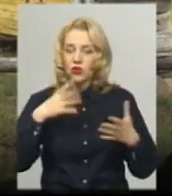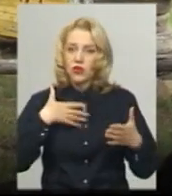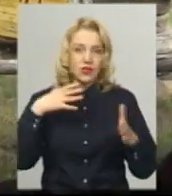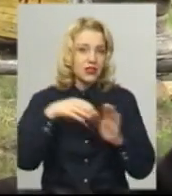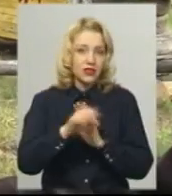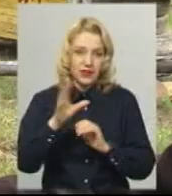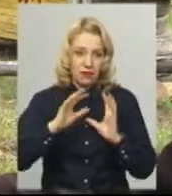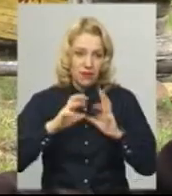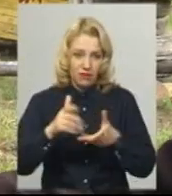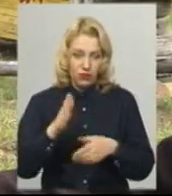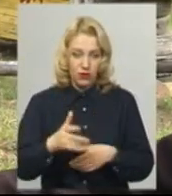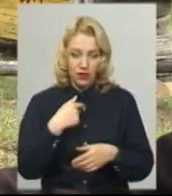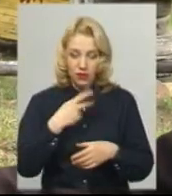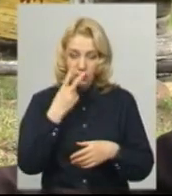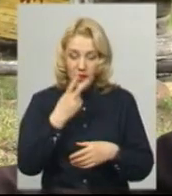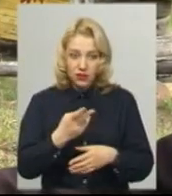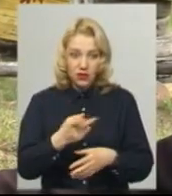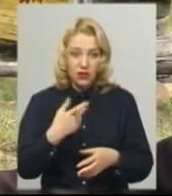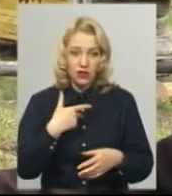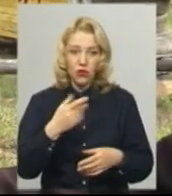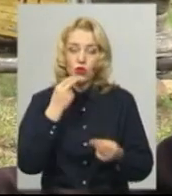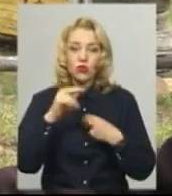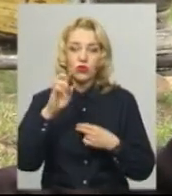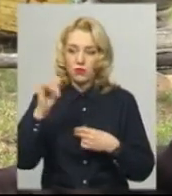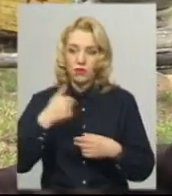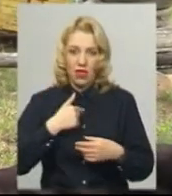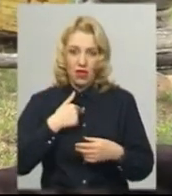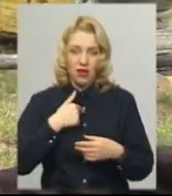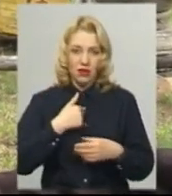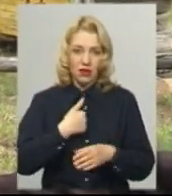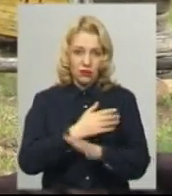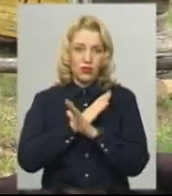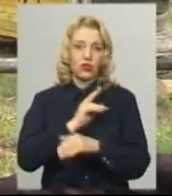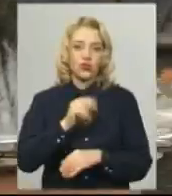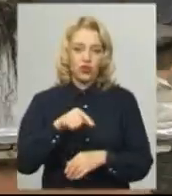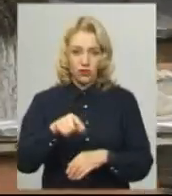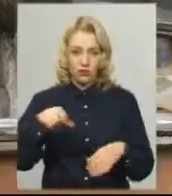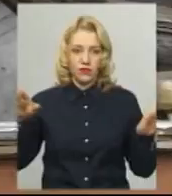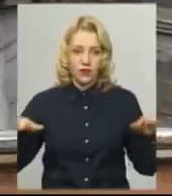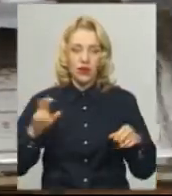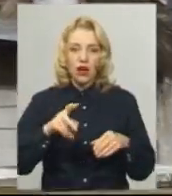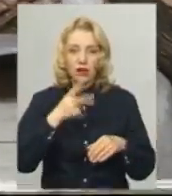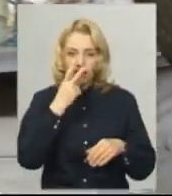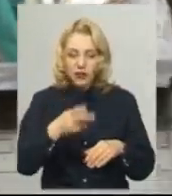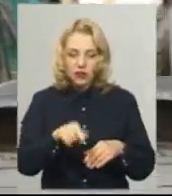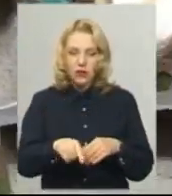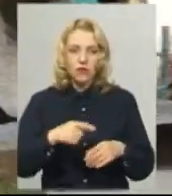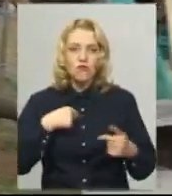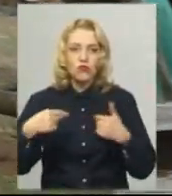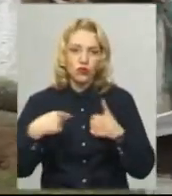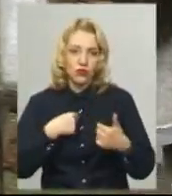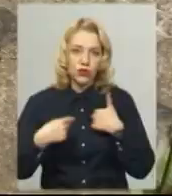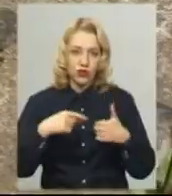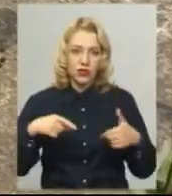цей падьож, то знаєте, лучше би вони мене отравили, чим я дивився, як ті бджолики корчилися від болі. Пасічниця Наталія Боднар